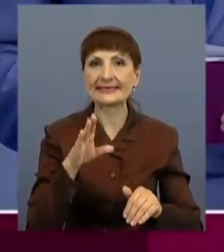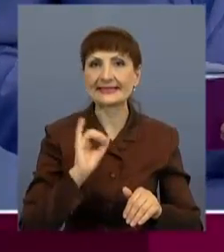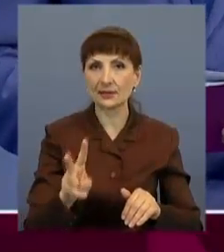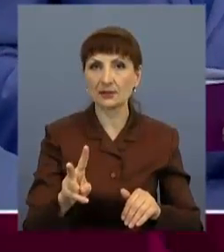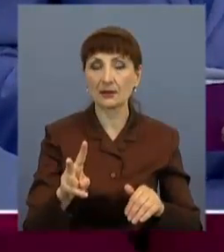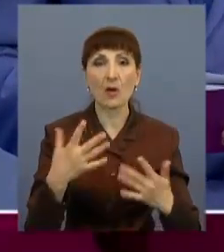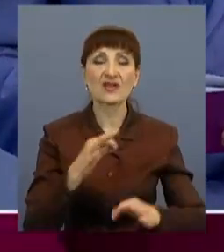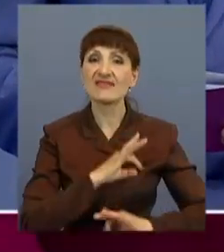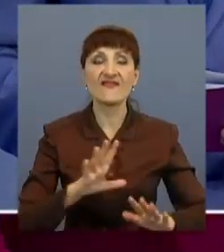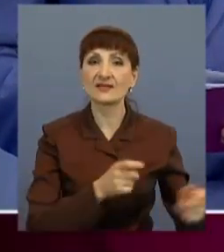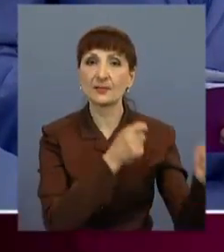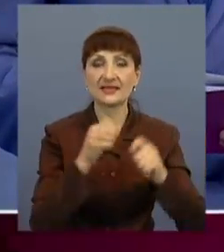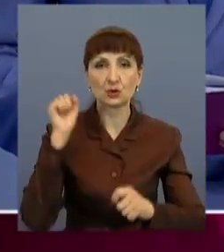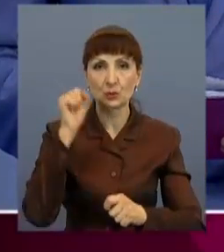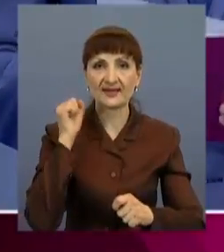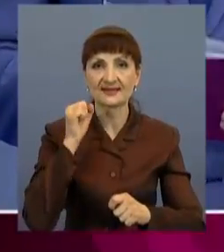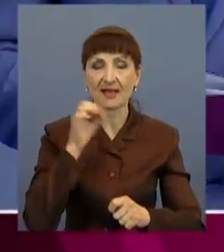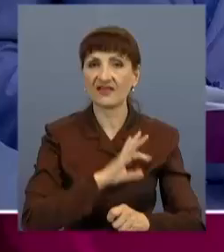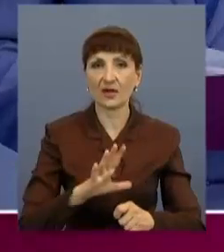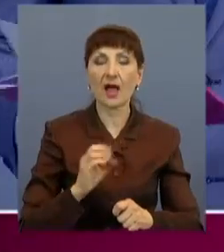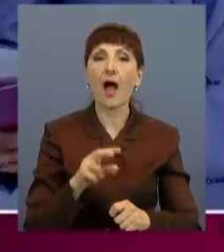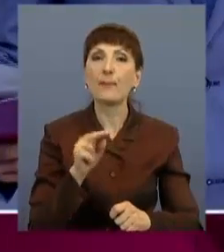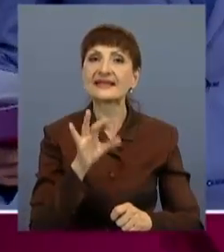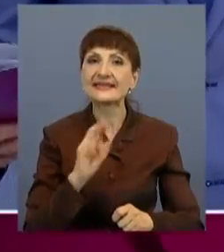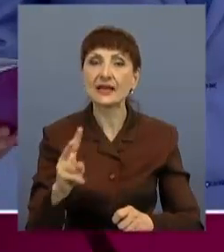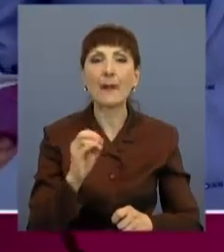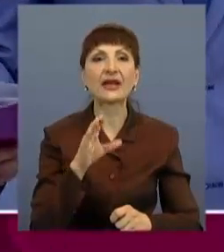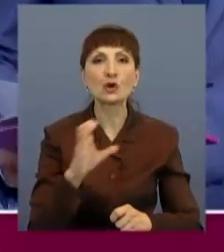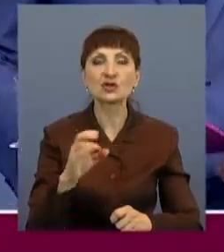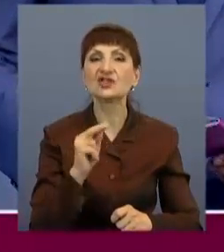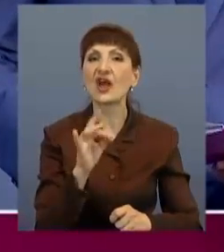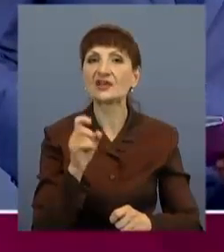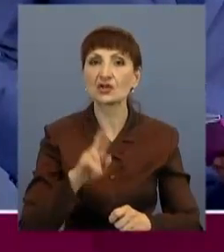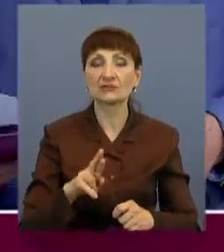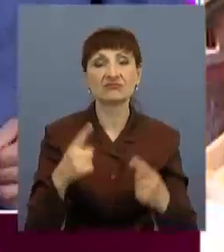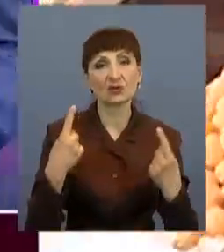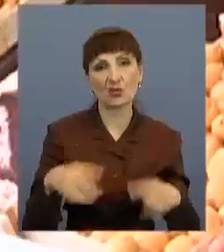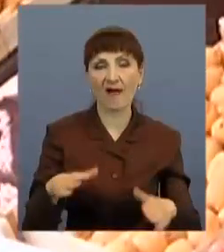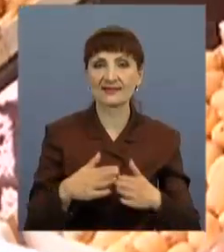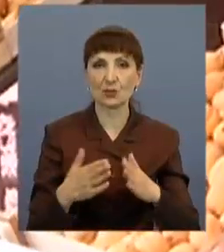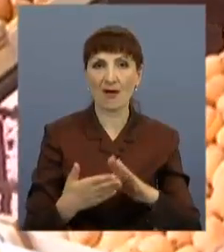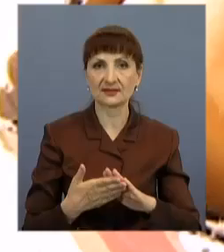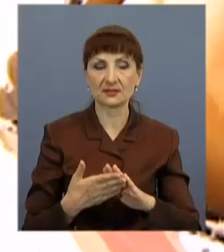Уже невыгодно везти ее из Узбекистана. А вот с персиками, абрикосами и черешней другая ситуация.